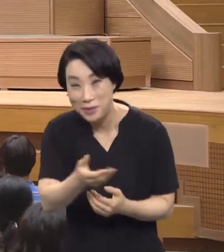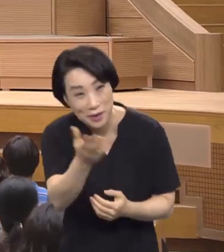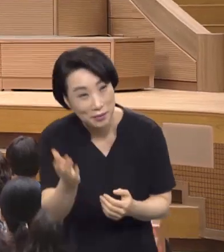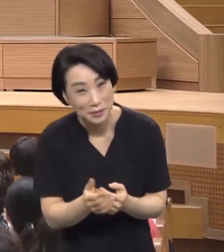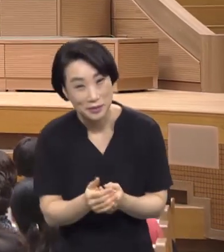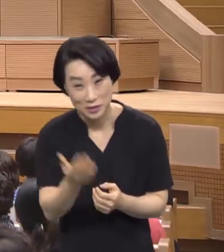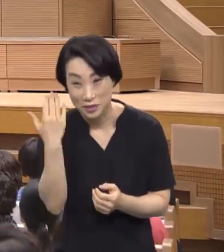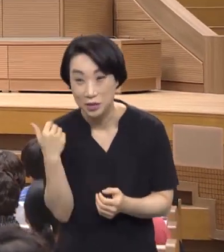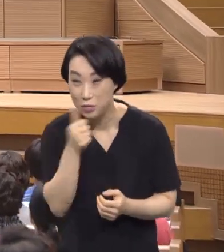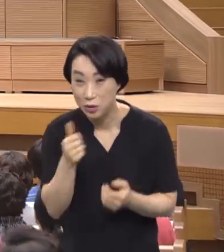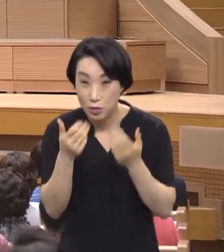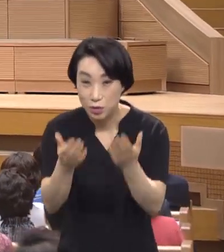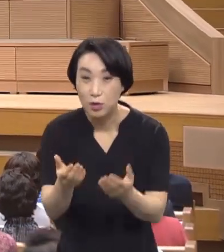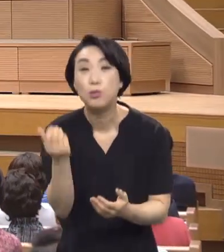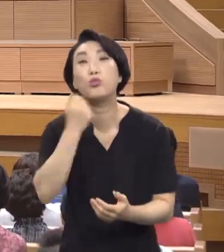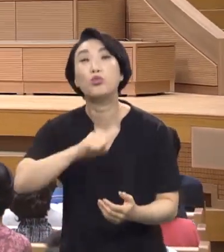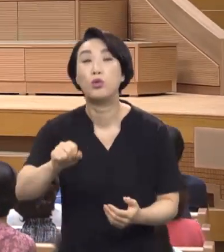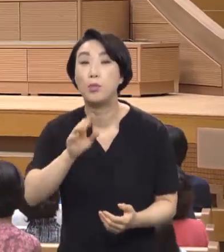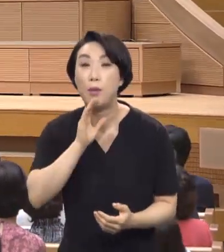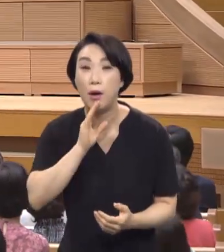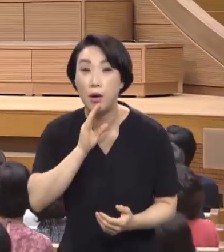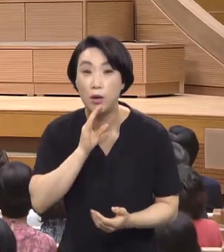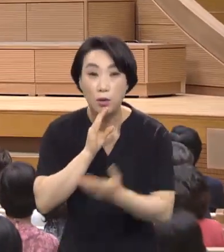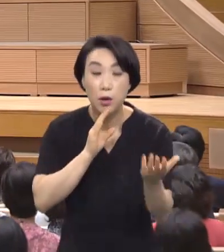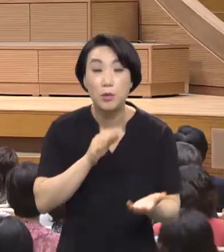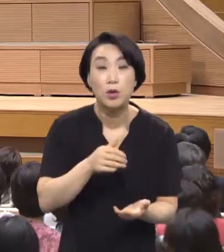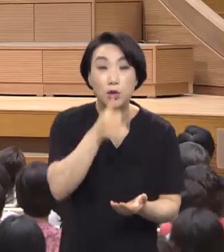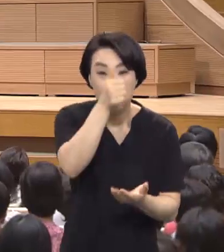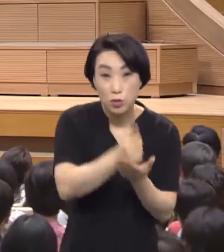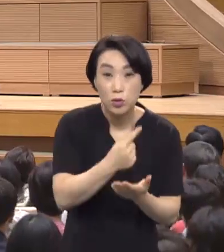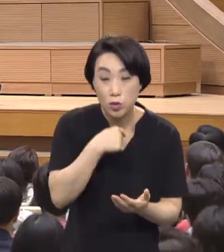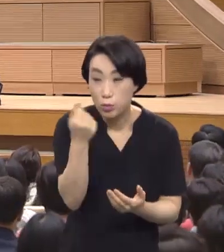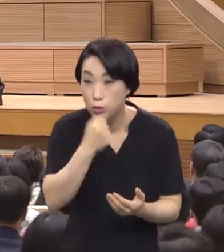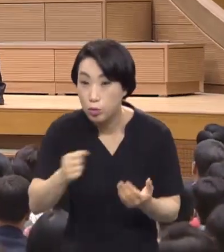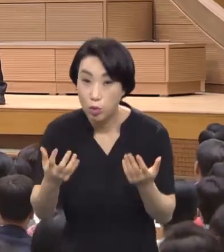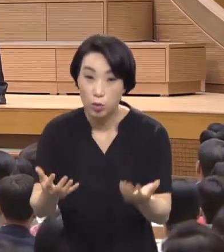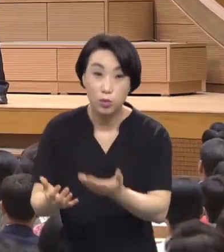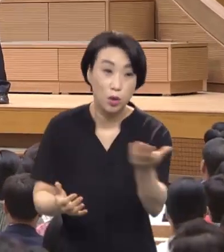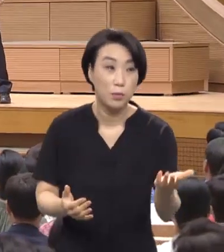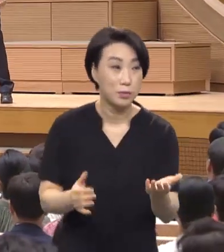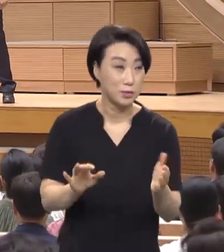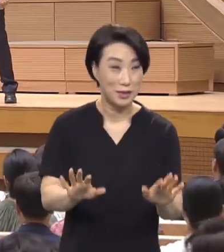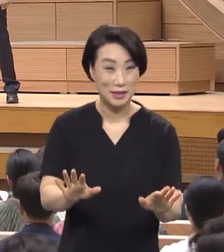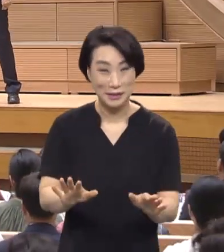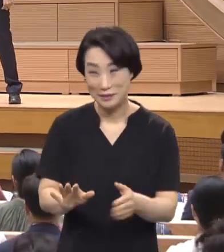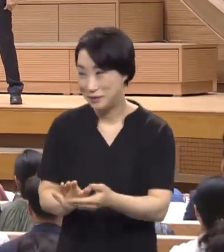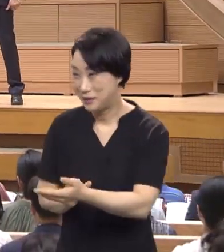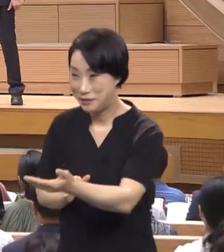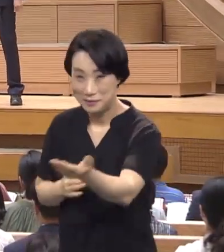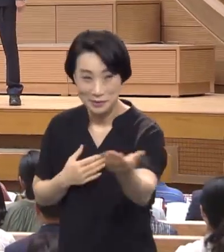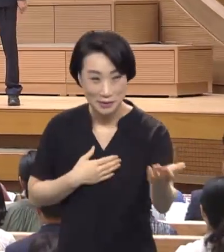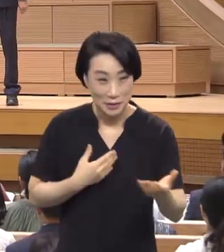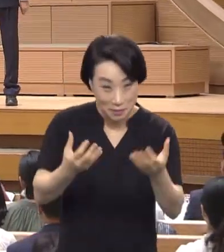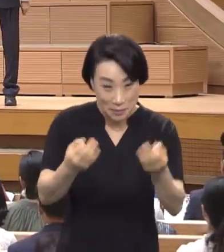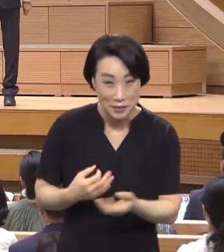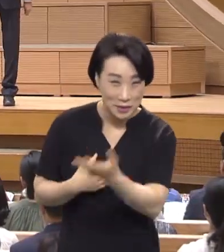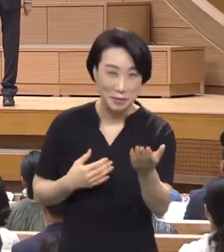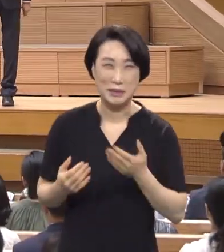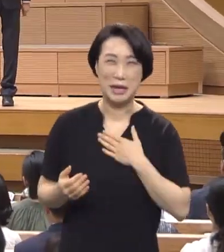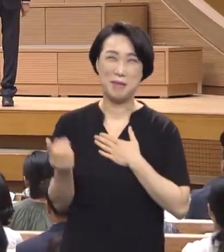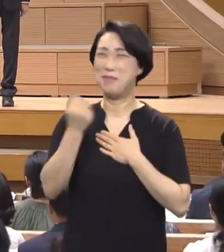시작. 불순종. 응? 불순종. 여기 불순종 나는 안